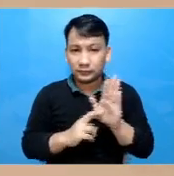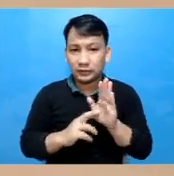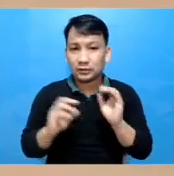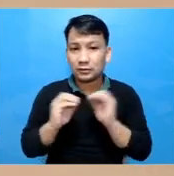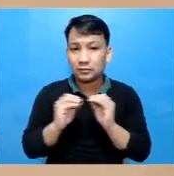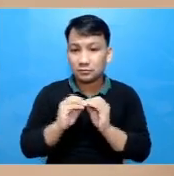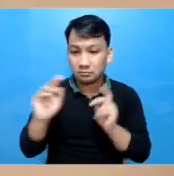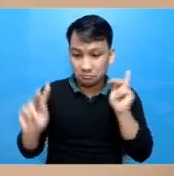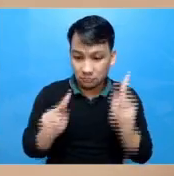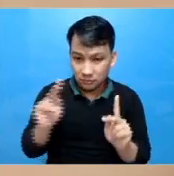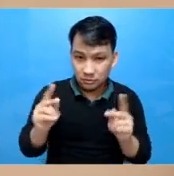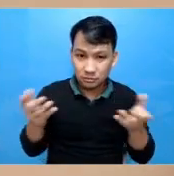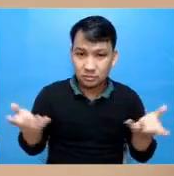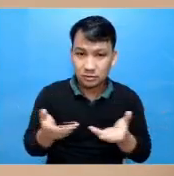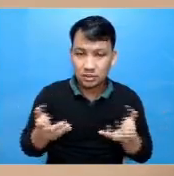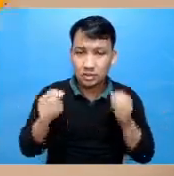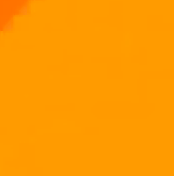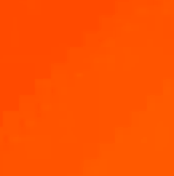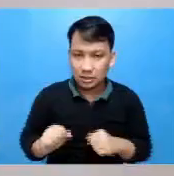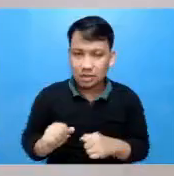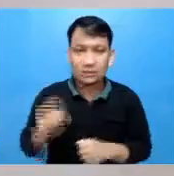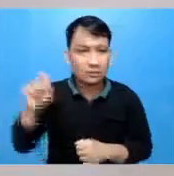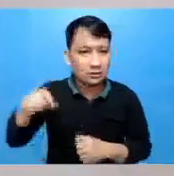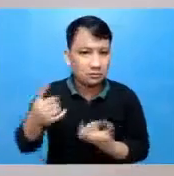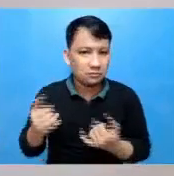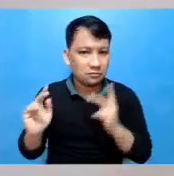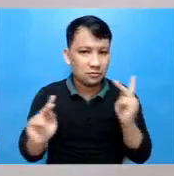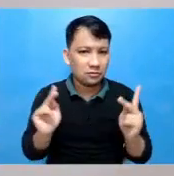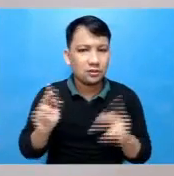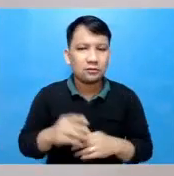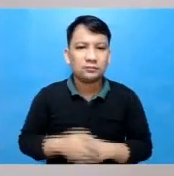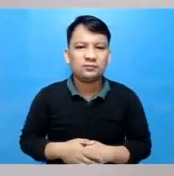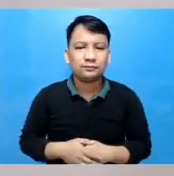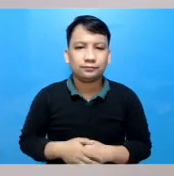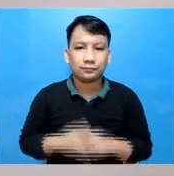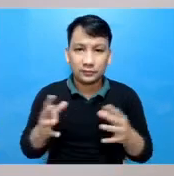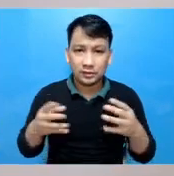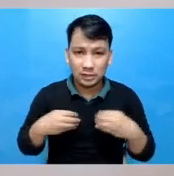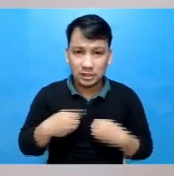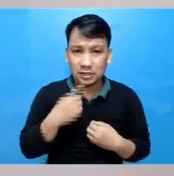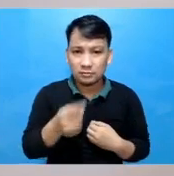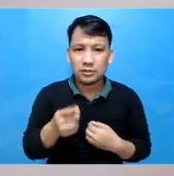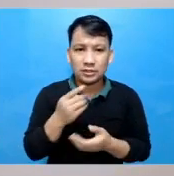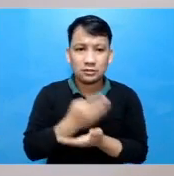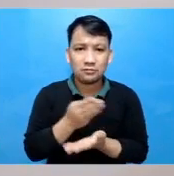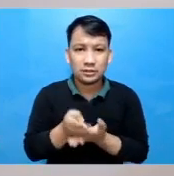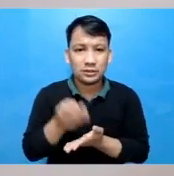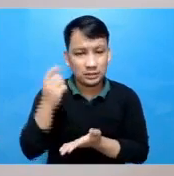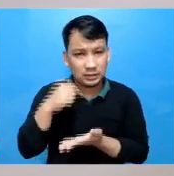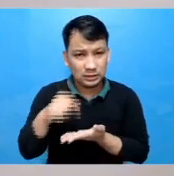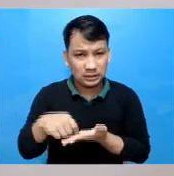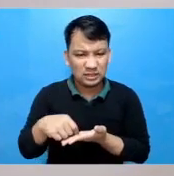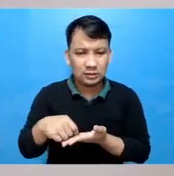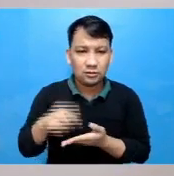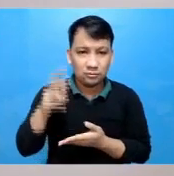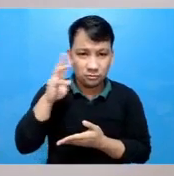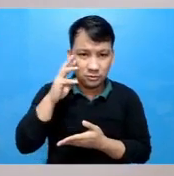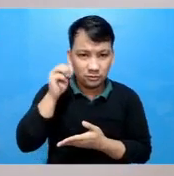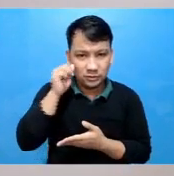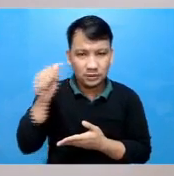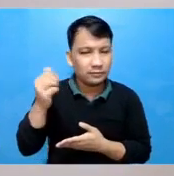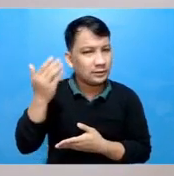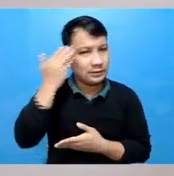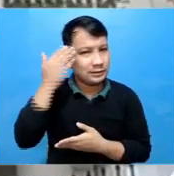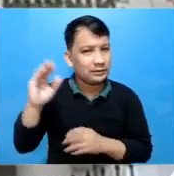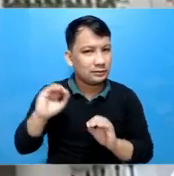That's this what our people need. Sa kabila niyan, aminado ang mismong Budget Secretary na si Wendell Avisado na hindi pa rin